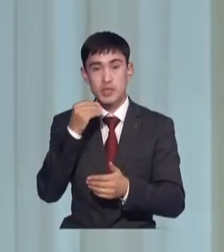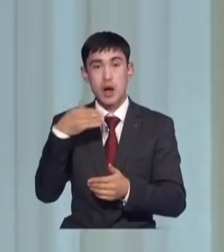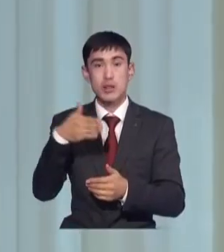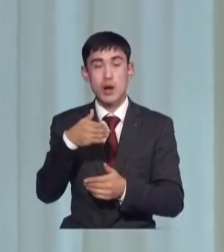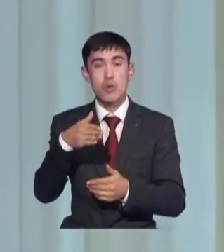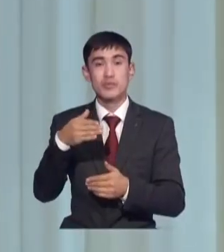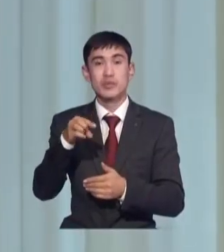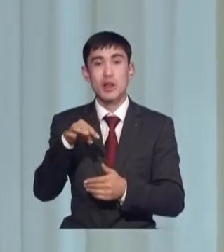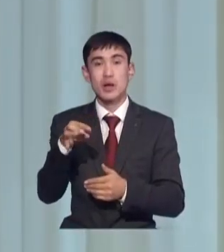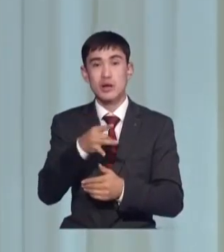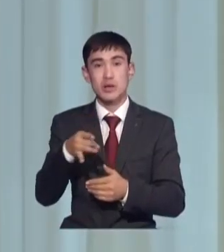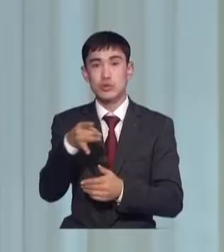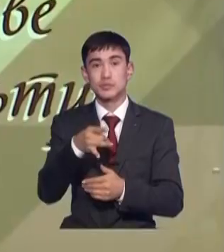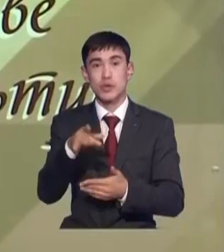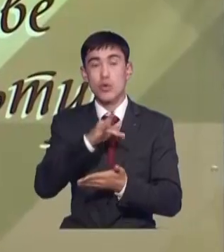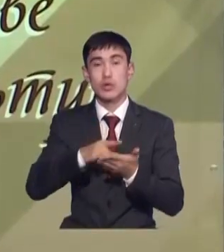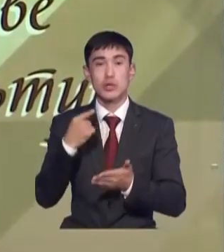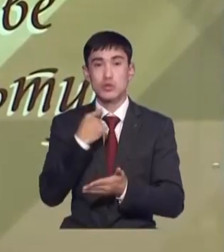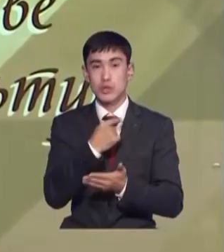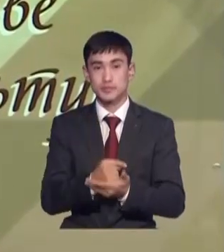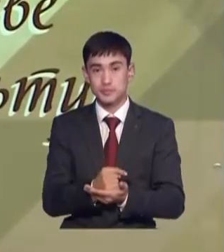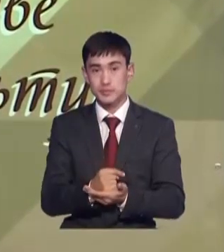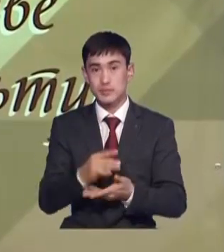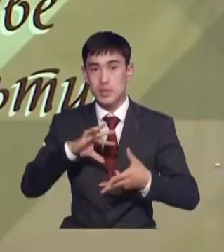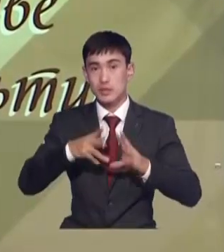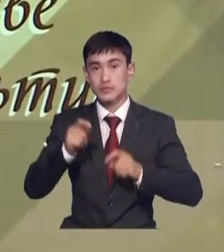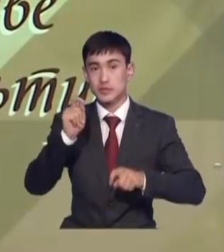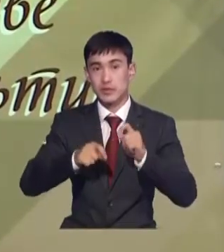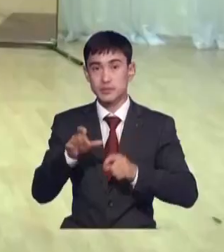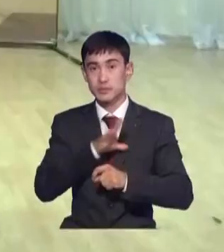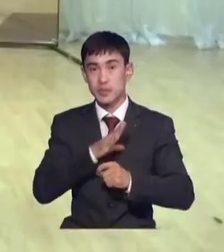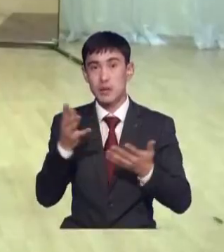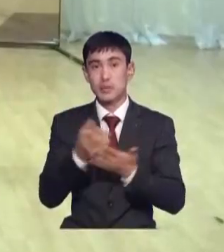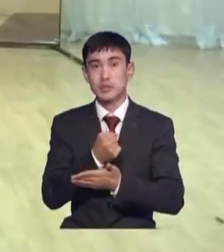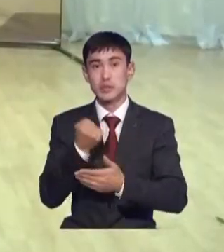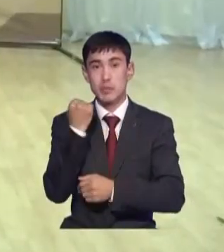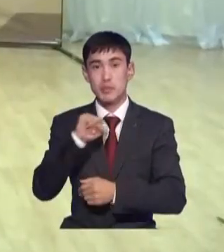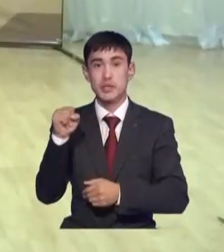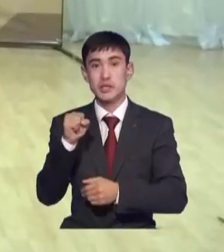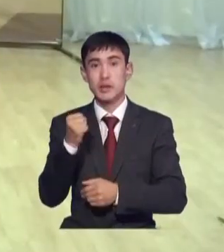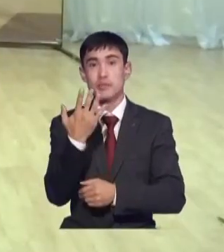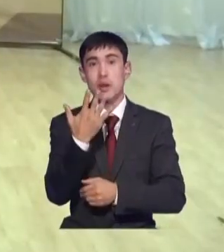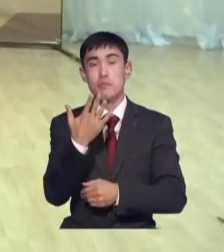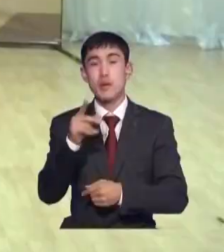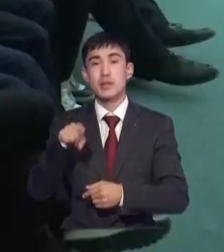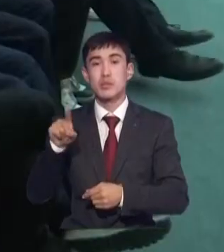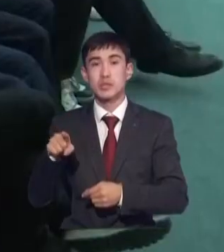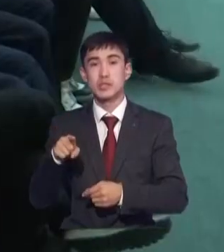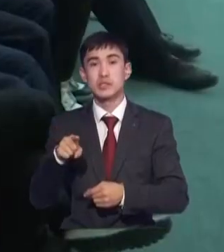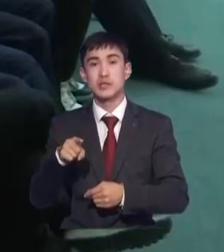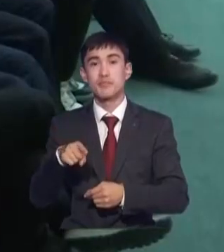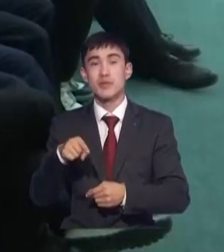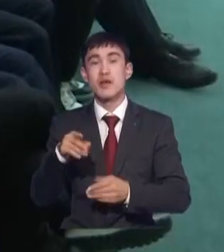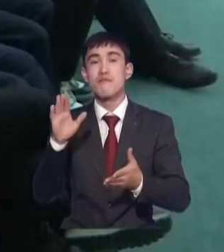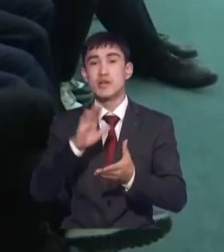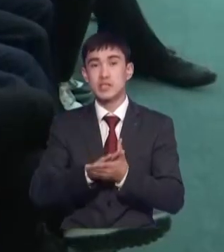Алматы, Атырау, Талгарского района и города Талдыкурган. По итогам фестиваля были определены победители по 5